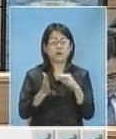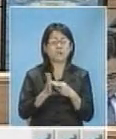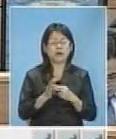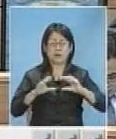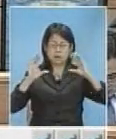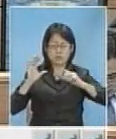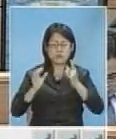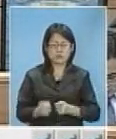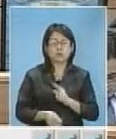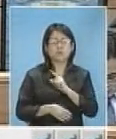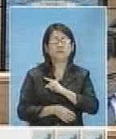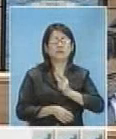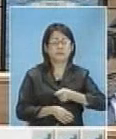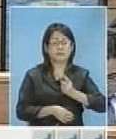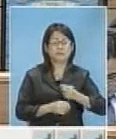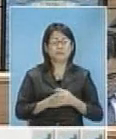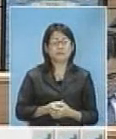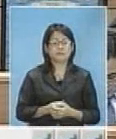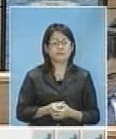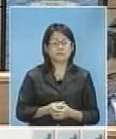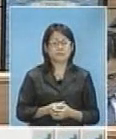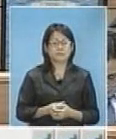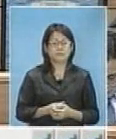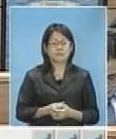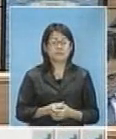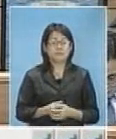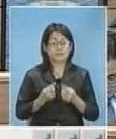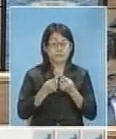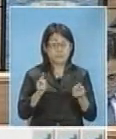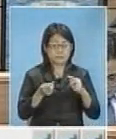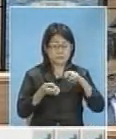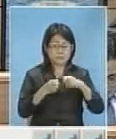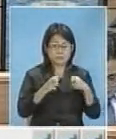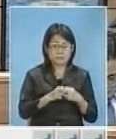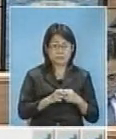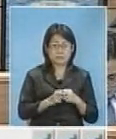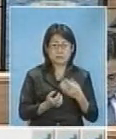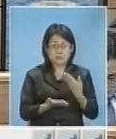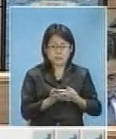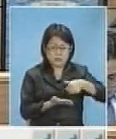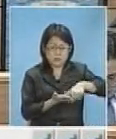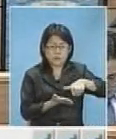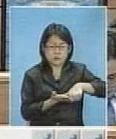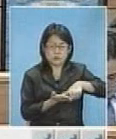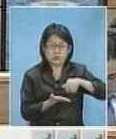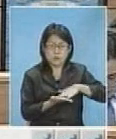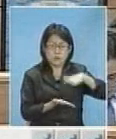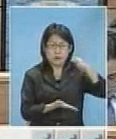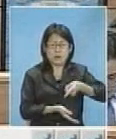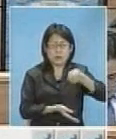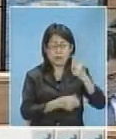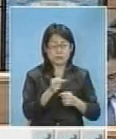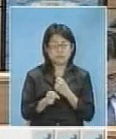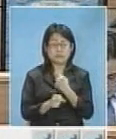ฐบาลอยู่ดีประเด็นก็คือภาระหนี้นี้อยู่กับเรามา10กว่าปีแล้วไม่ได้มี